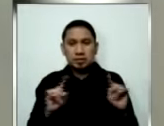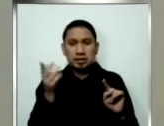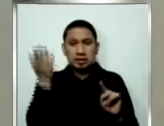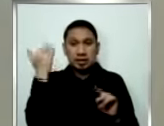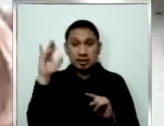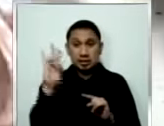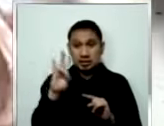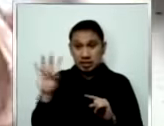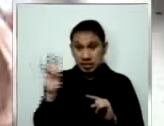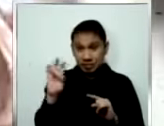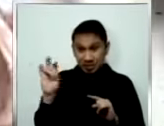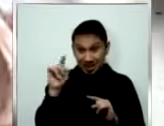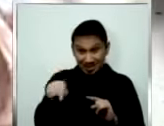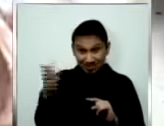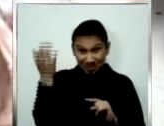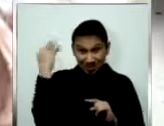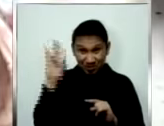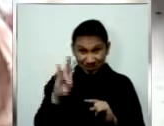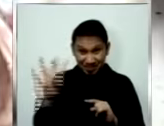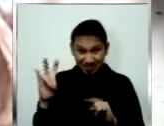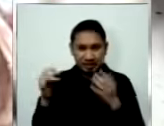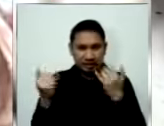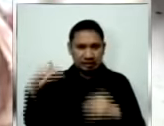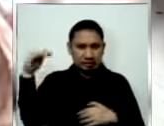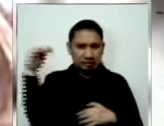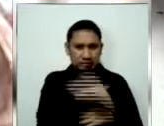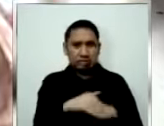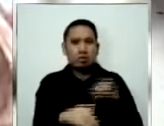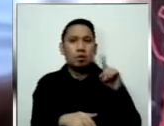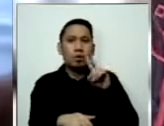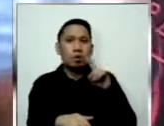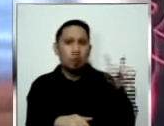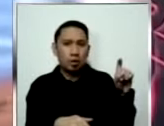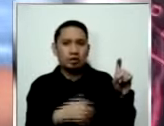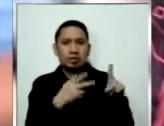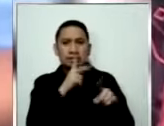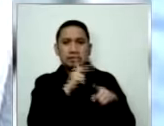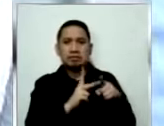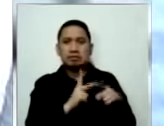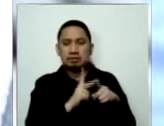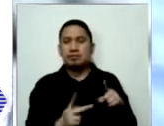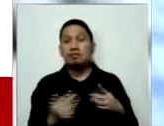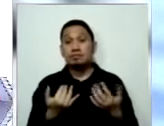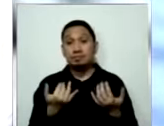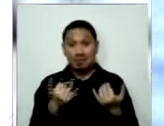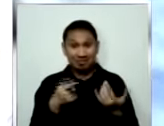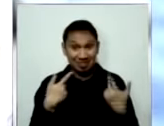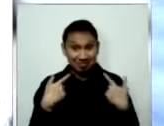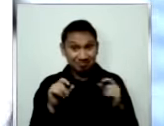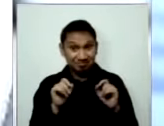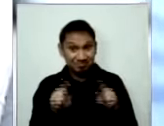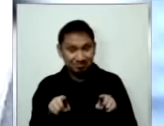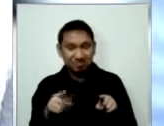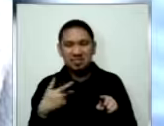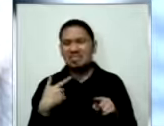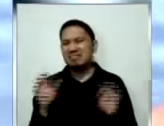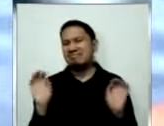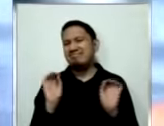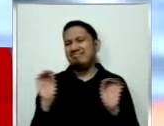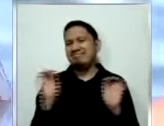na lapu-lapu, 120 pesos na lang kada kilo sa palengke. Nakakabenta ba kayo ngayon? Wala benta kayo, wala mang